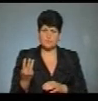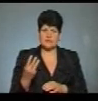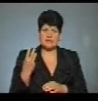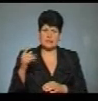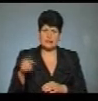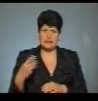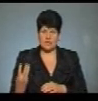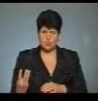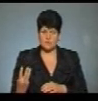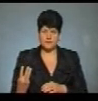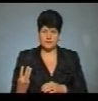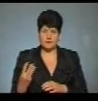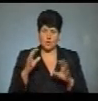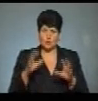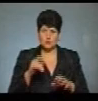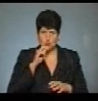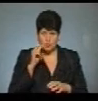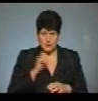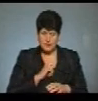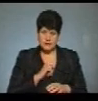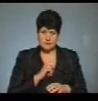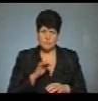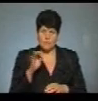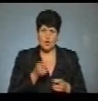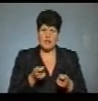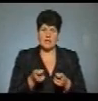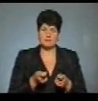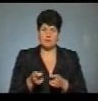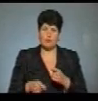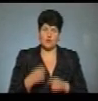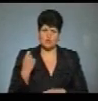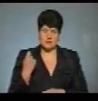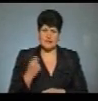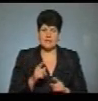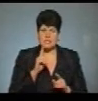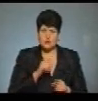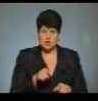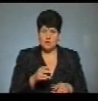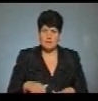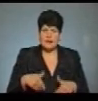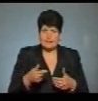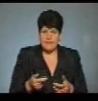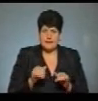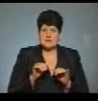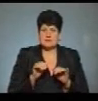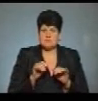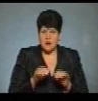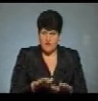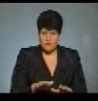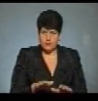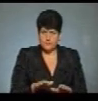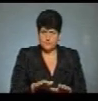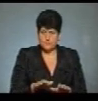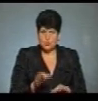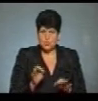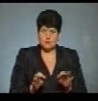43.3 Кодексу України про адмінправопорушення. Тільки що нам передали справу суддя